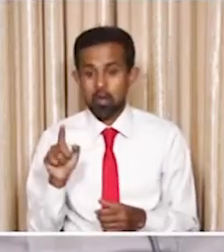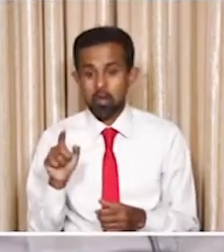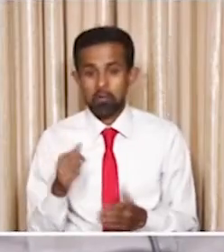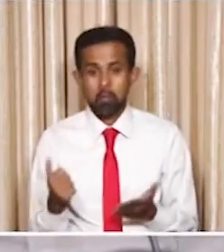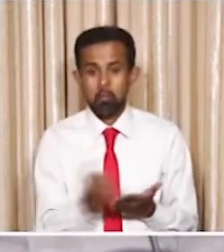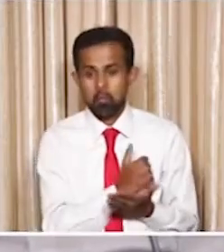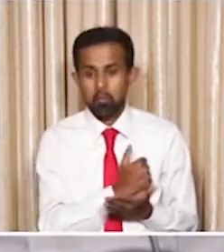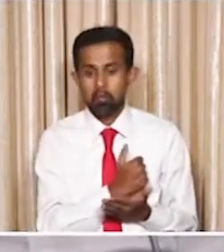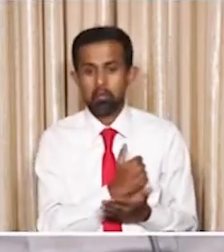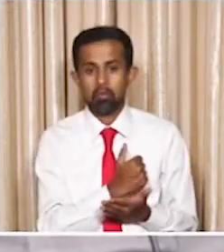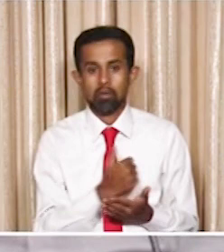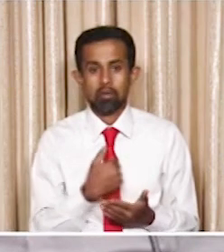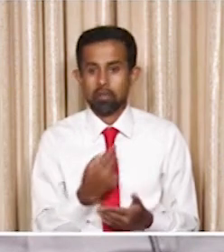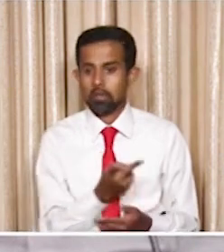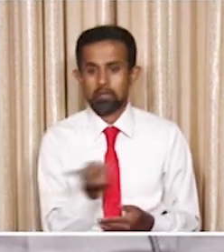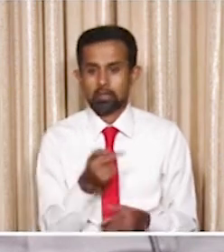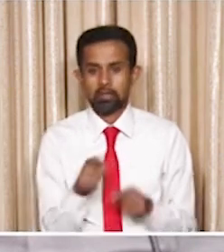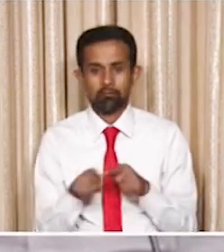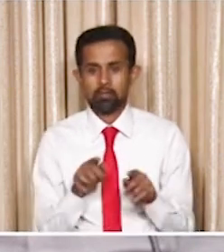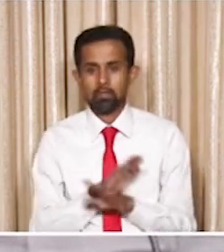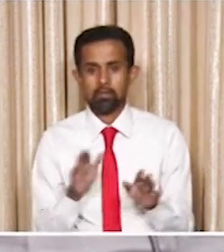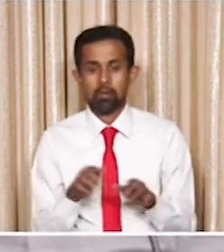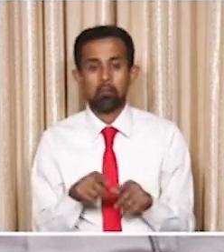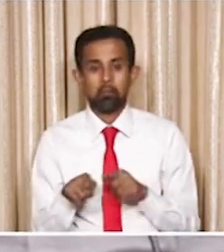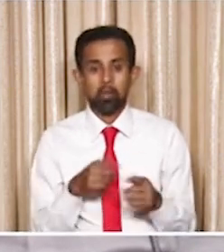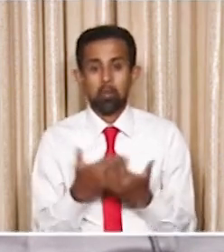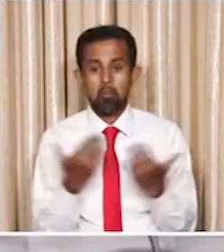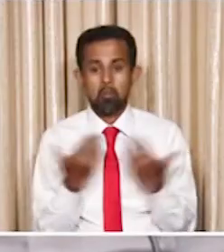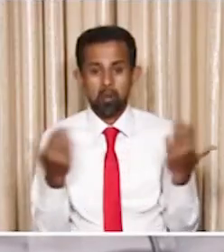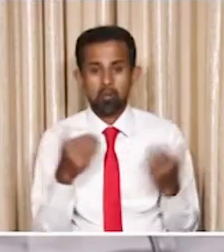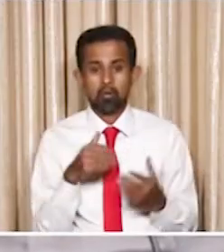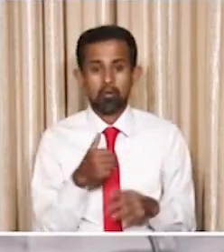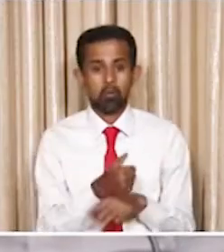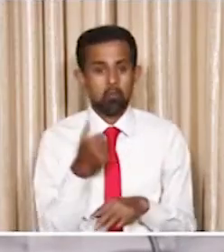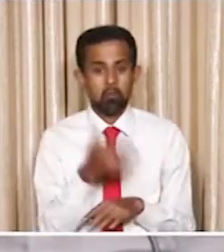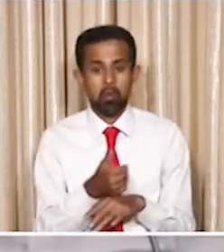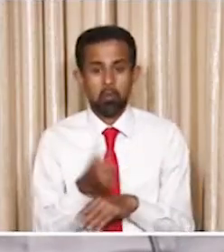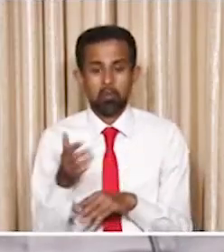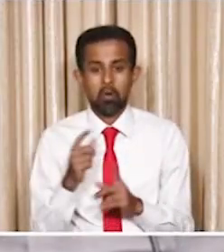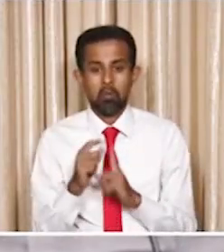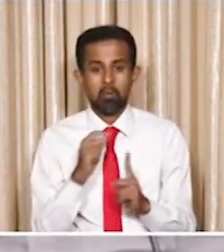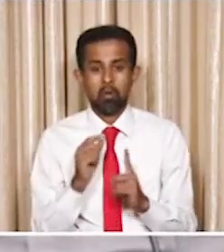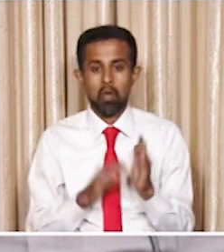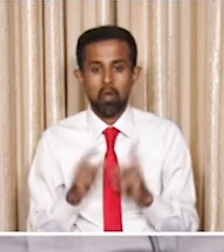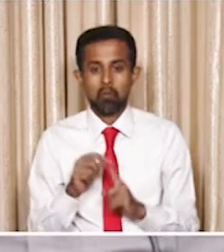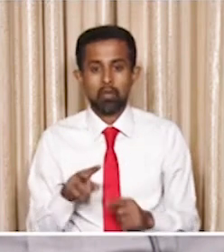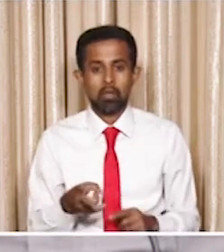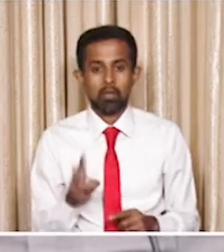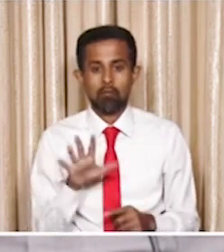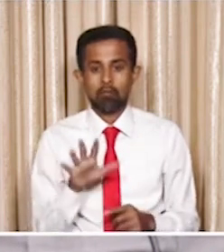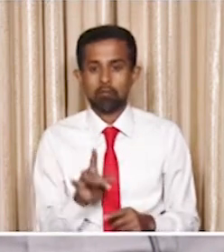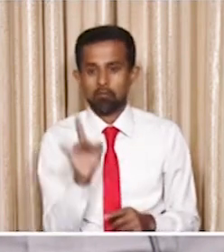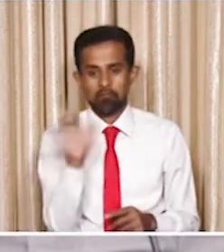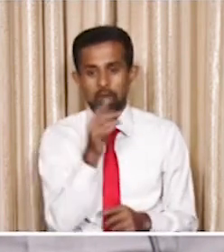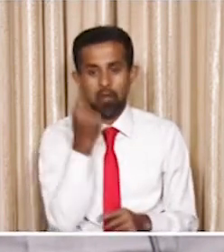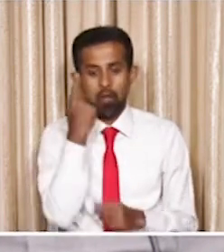විනාශ කරන්න මේක මේක අපි දෙන්නට විතරක් නෙමෙයි මම කියන්නේ මේ වගේ පත්තර තුලින් මේ ගහන්නේ සම්පූර්ණ පාර්ලිමේන්තු මන්ත්‍රීවරුන්ට මේ 225 එකයි කියන